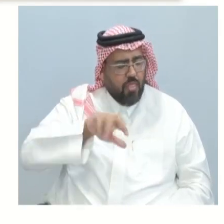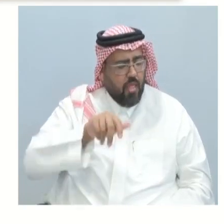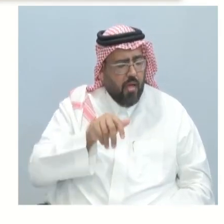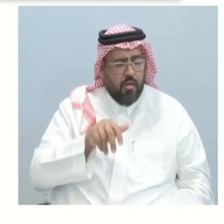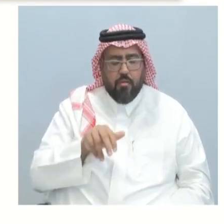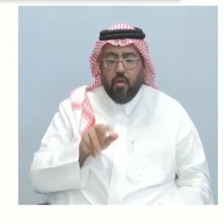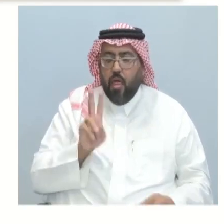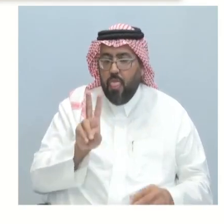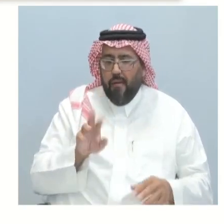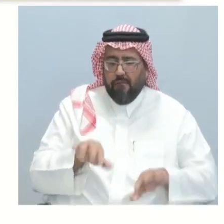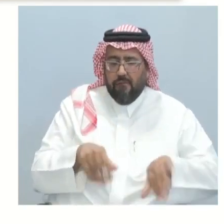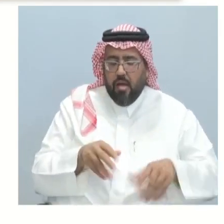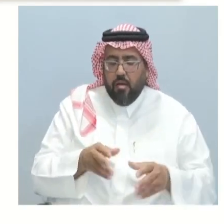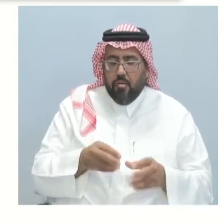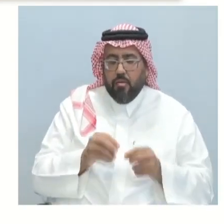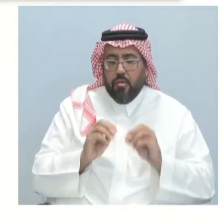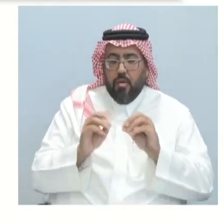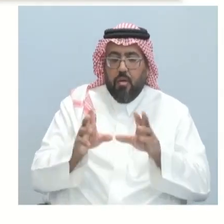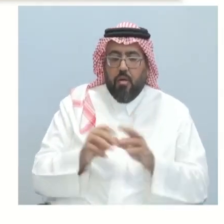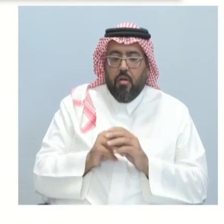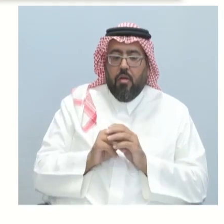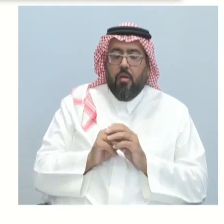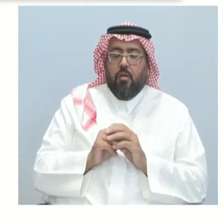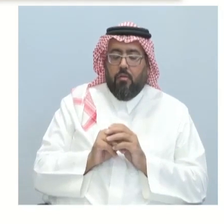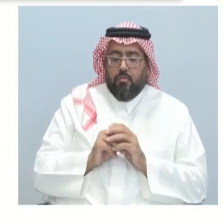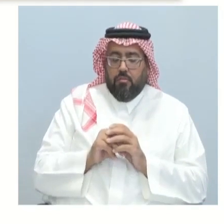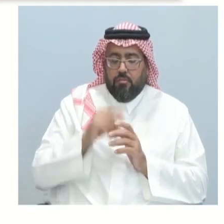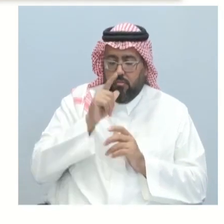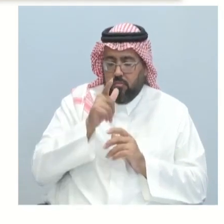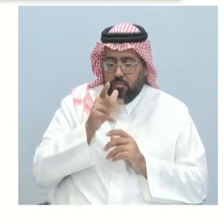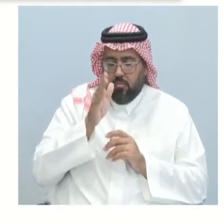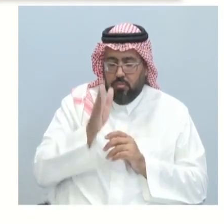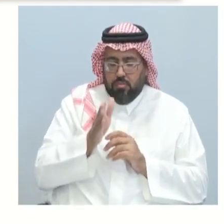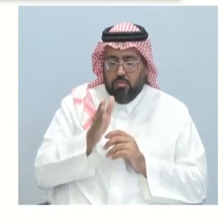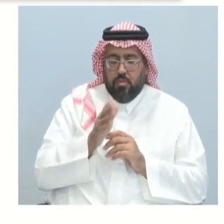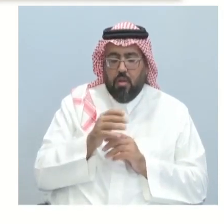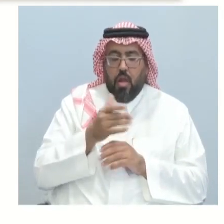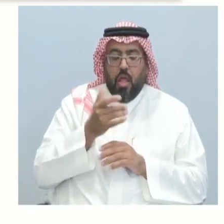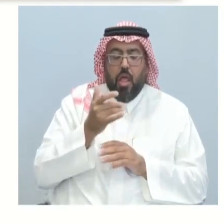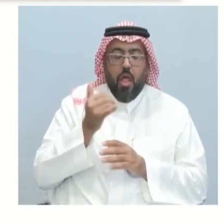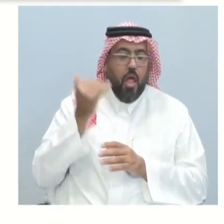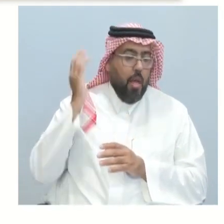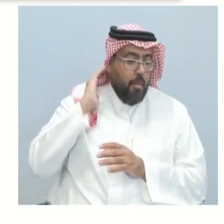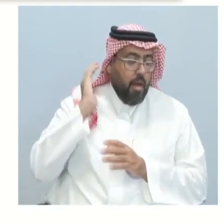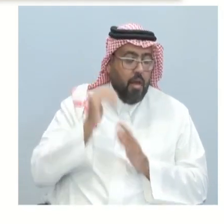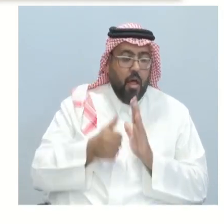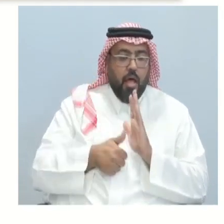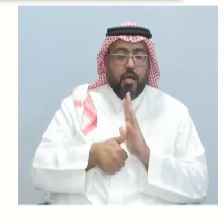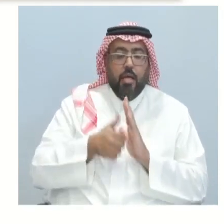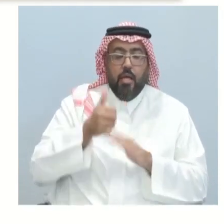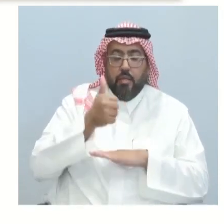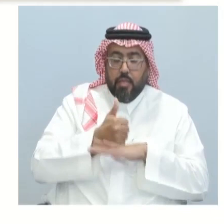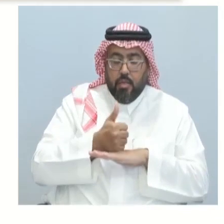يدلس على الناس اذا الصدق والامانه هما اساس النجاح في الدنيا